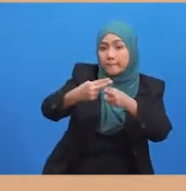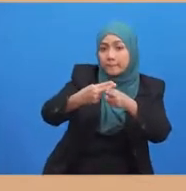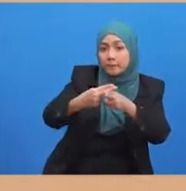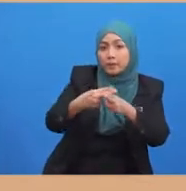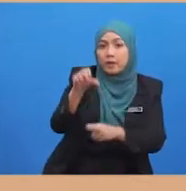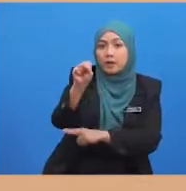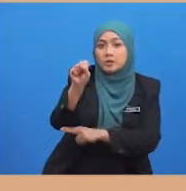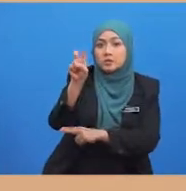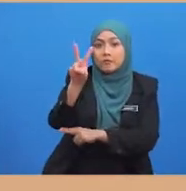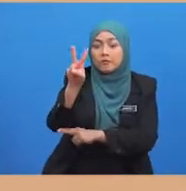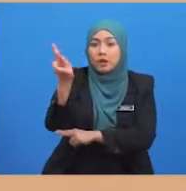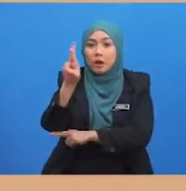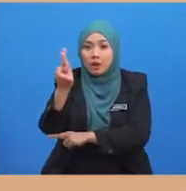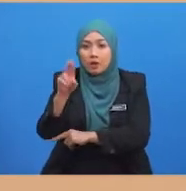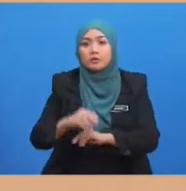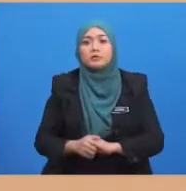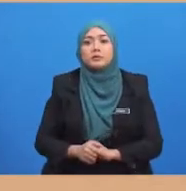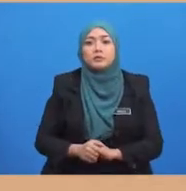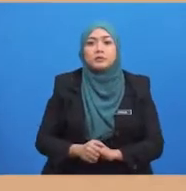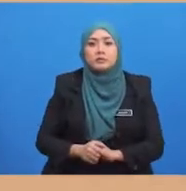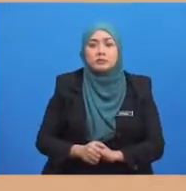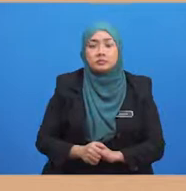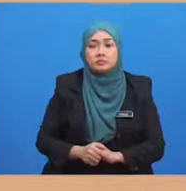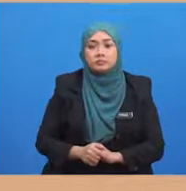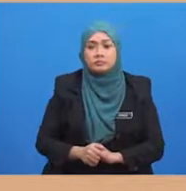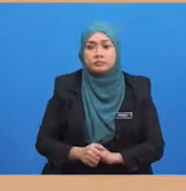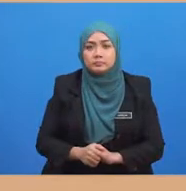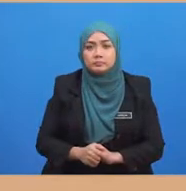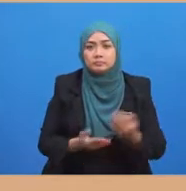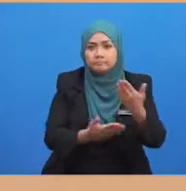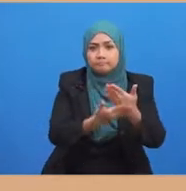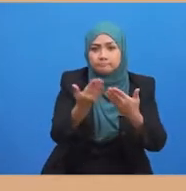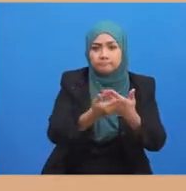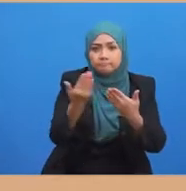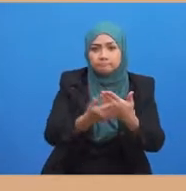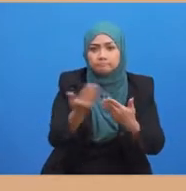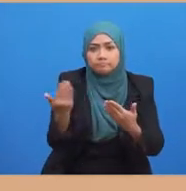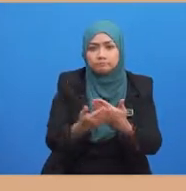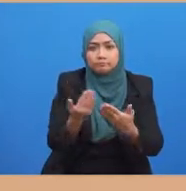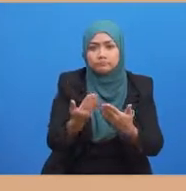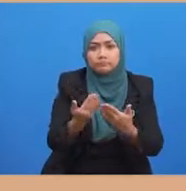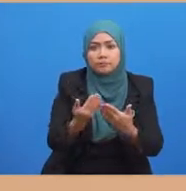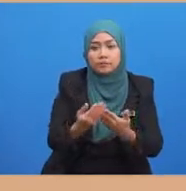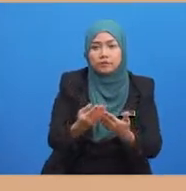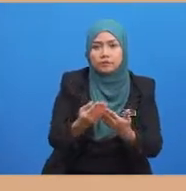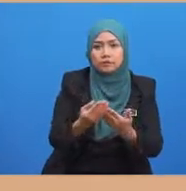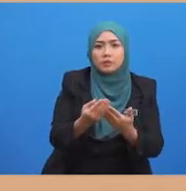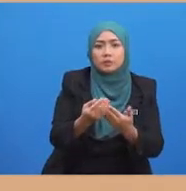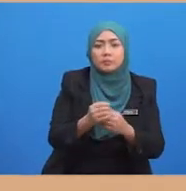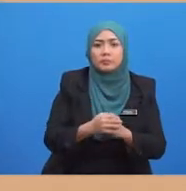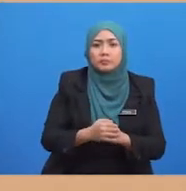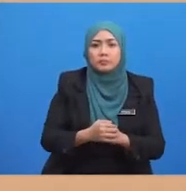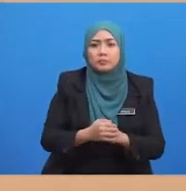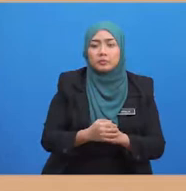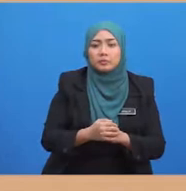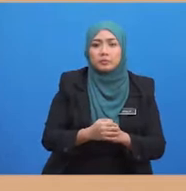sangat mudah divulkan. Getah jenis ini sangat sesuai digunakan untuk membuat